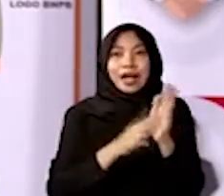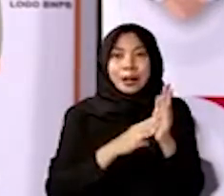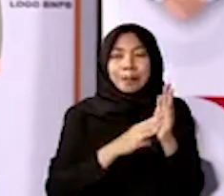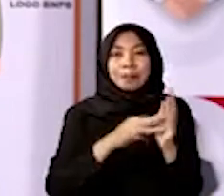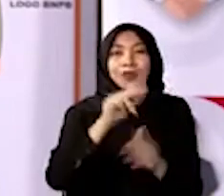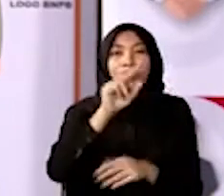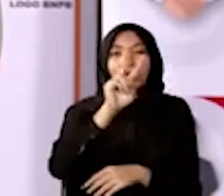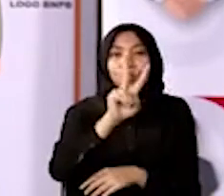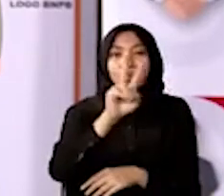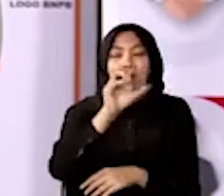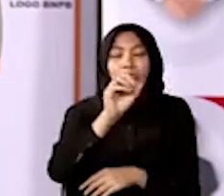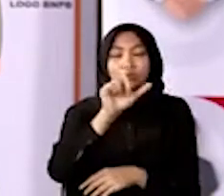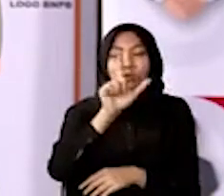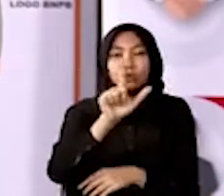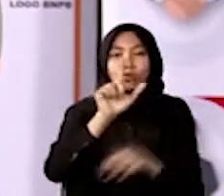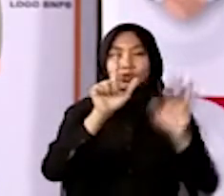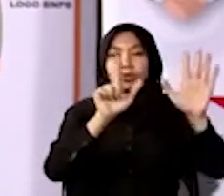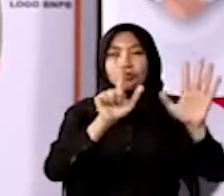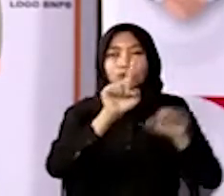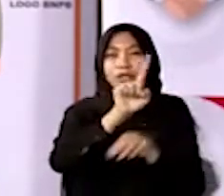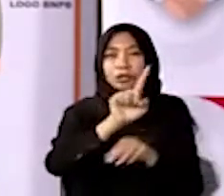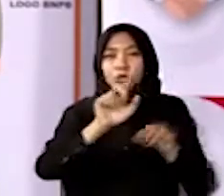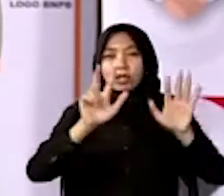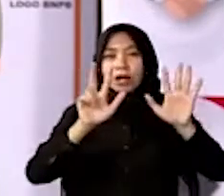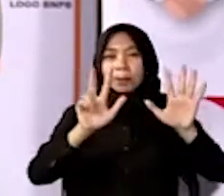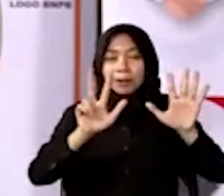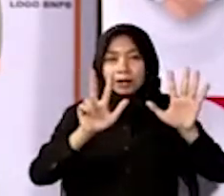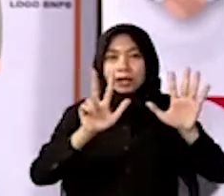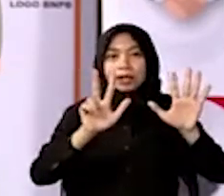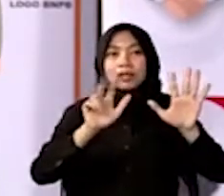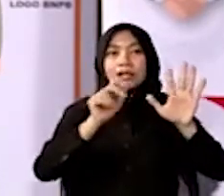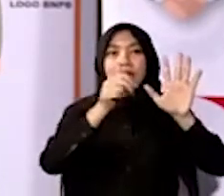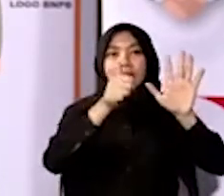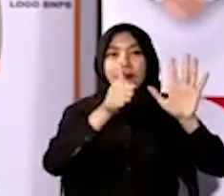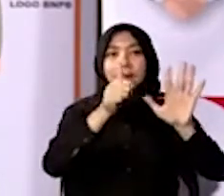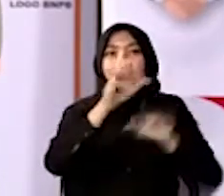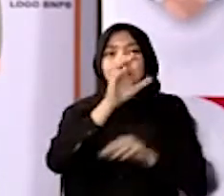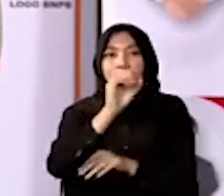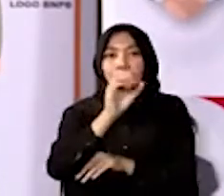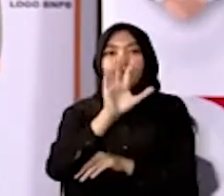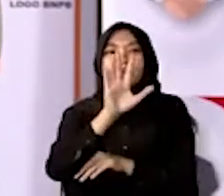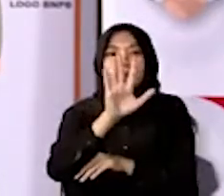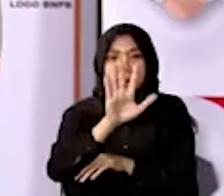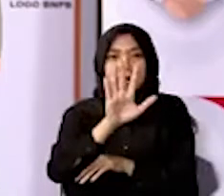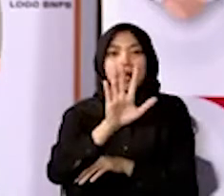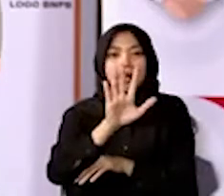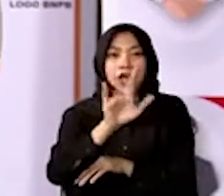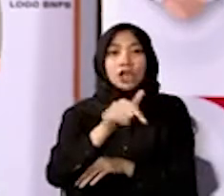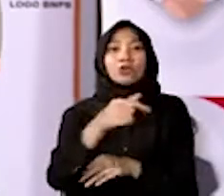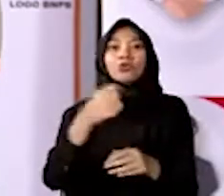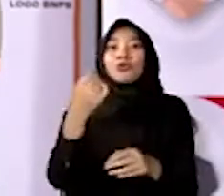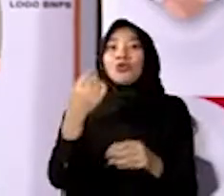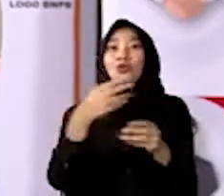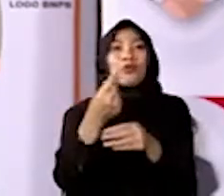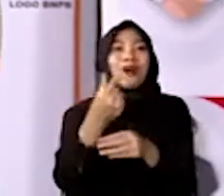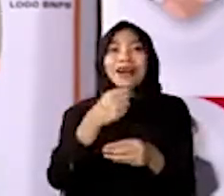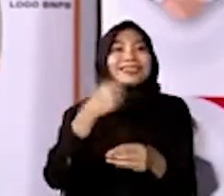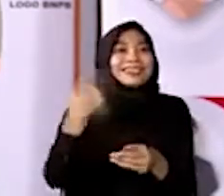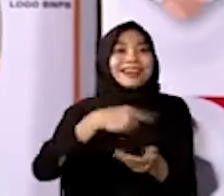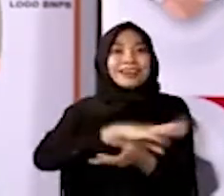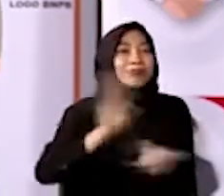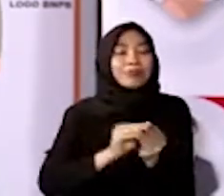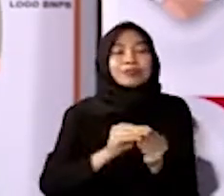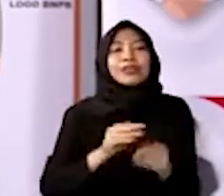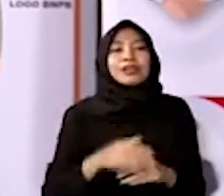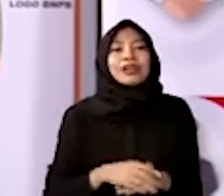273 ja718 E r675 ini denda yang ini kemudian juga ada